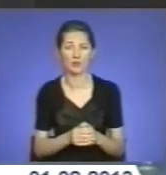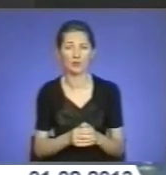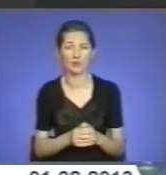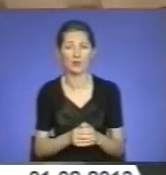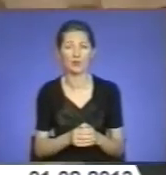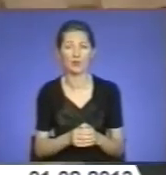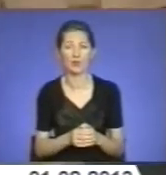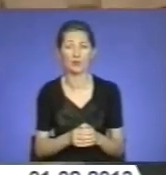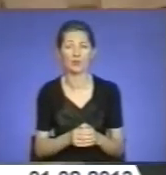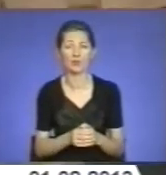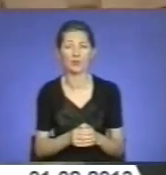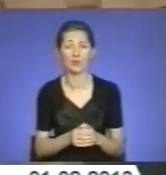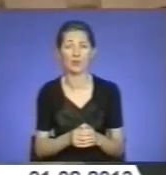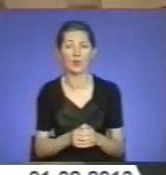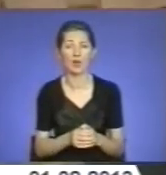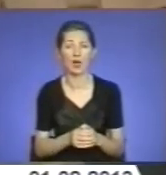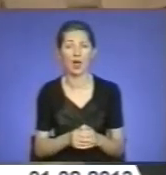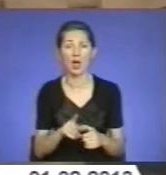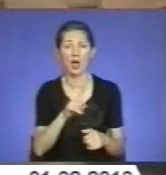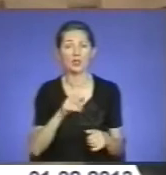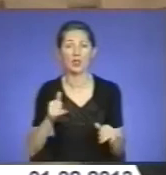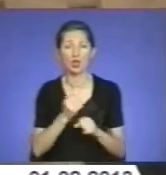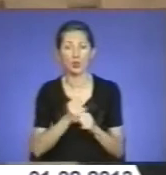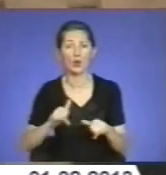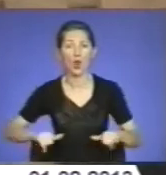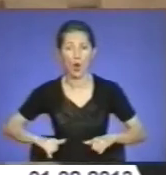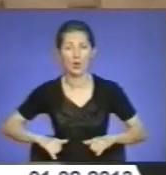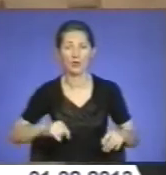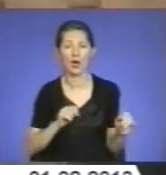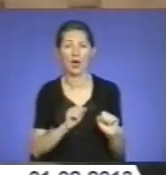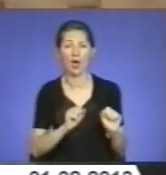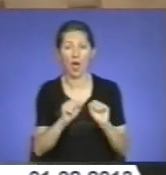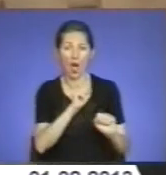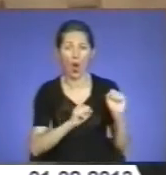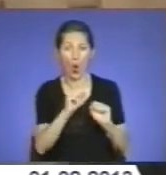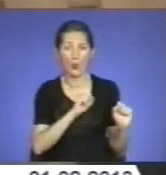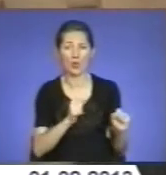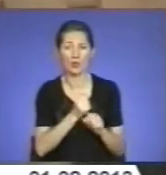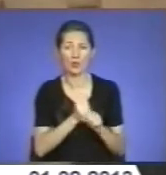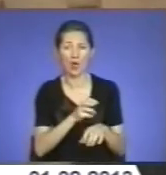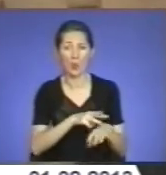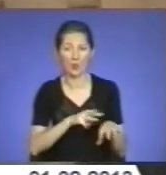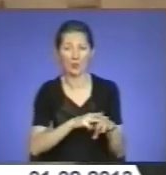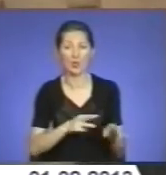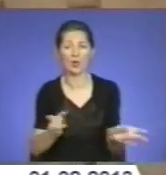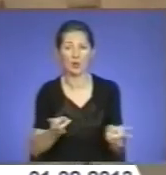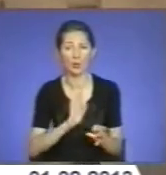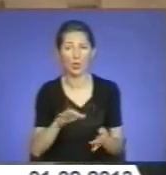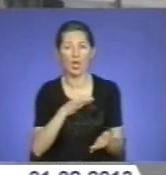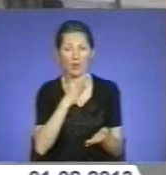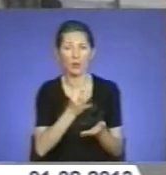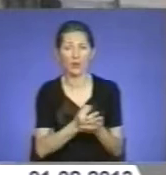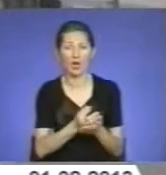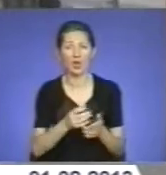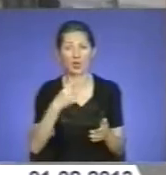області. За вчинення хуліганства та опір працівникам правоохоронних органів доведеться нести відповідальність 25-річному жителю обласного